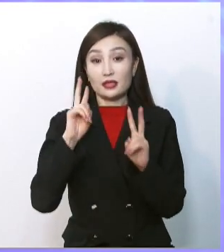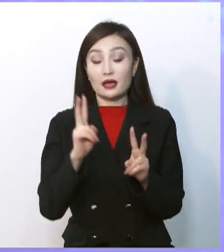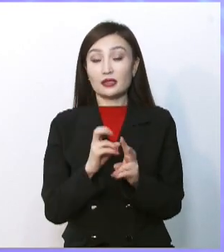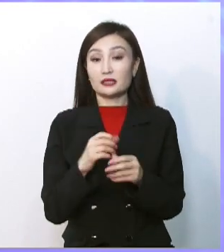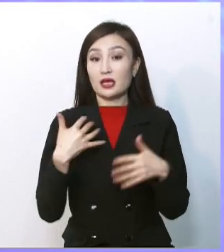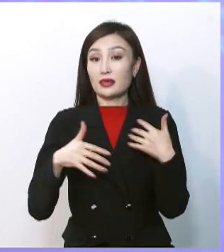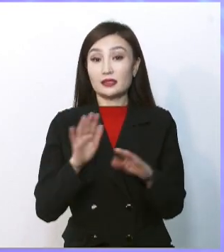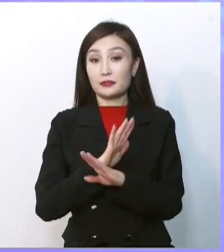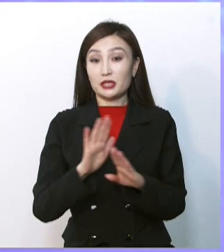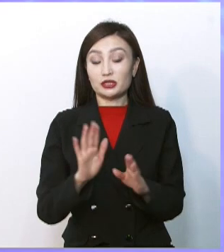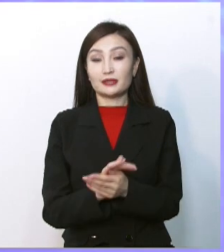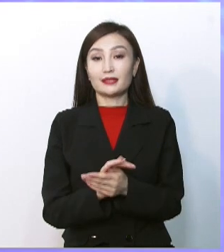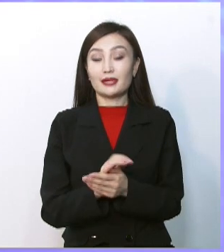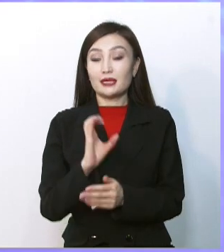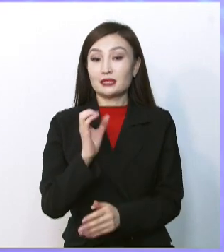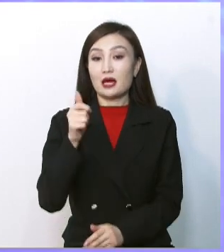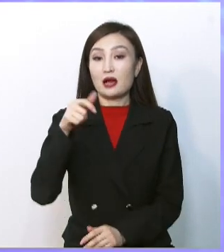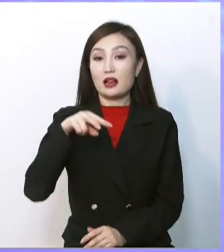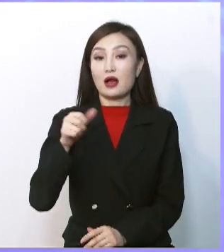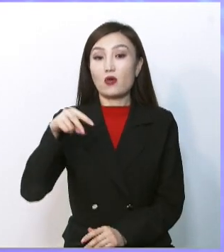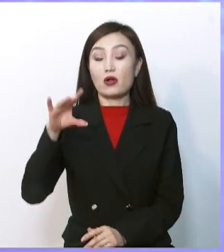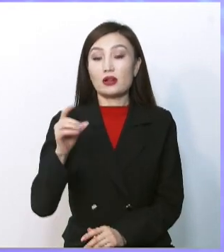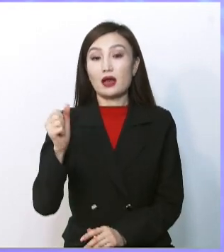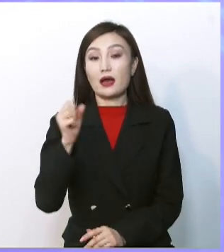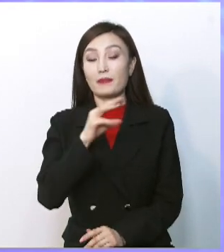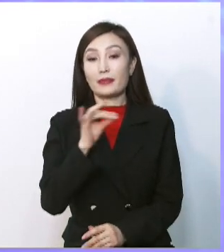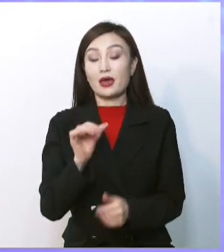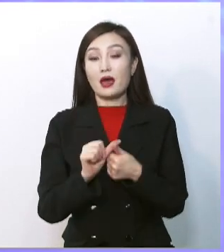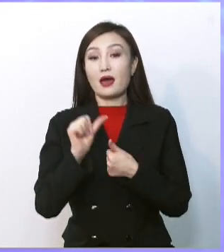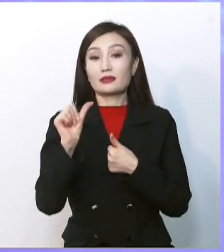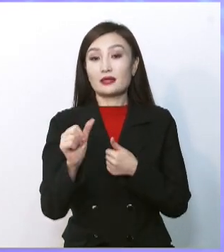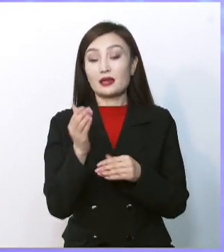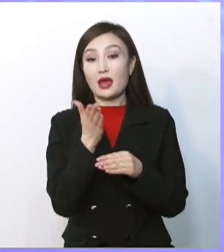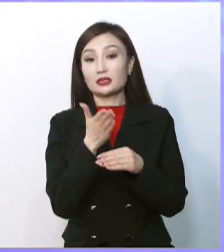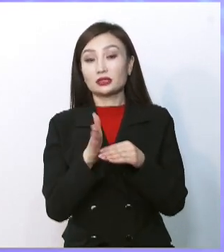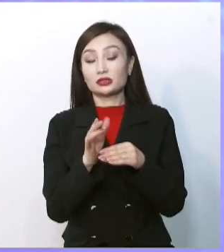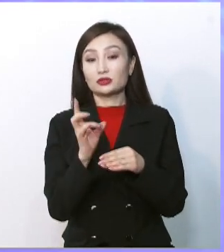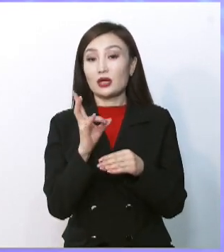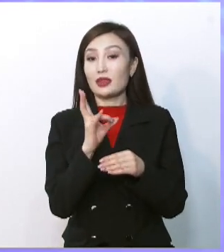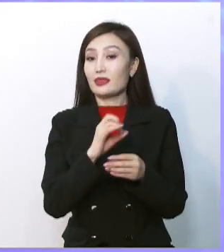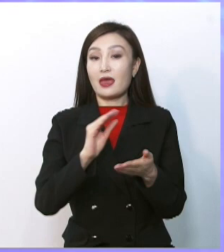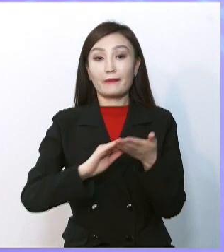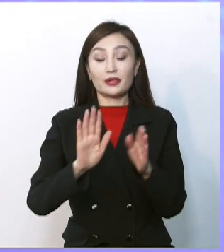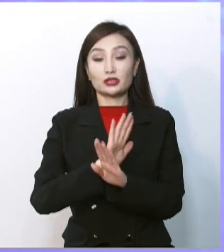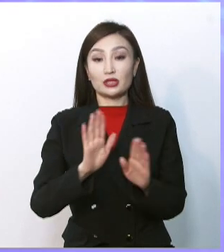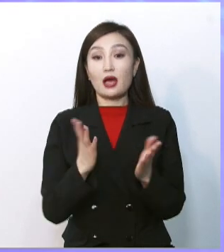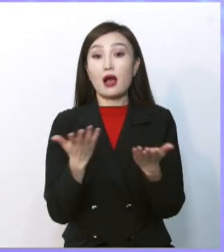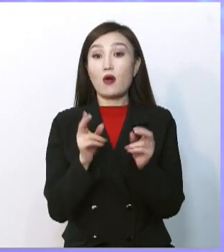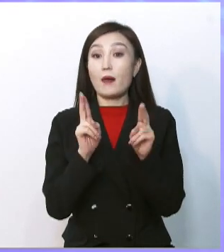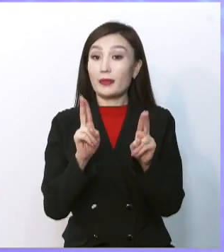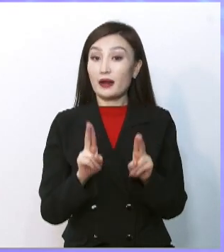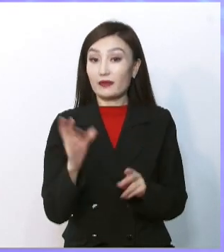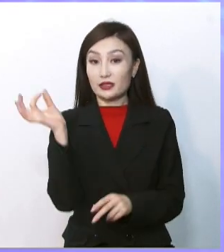– не спеши. С глаголами отдельно частицу «не пиши». Какое правило